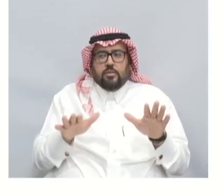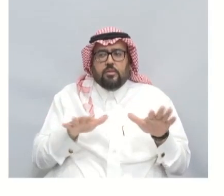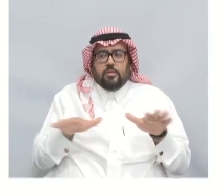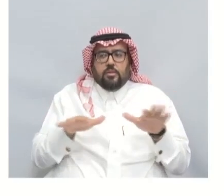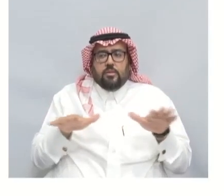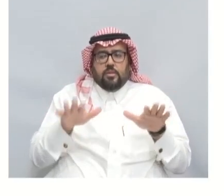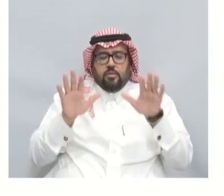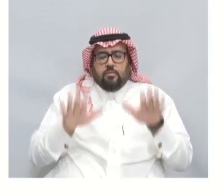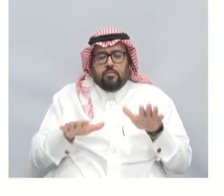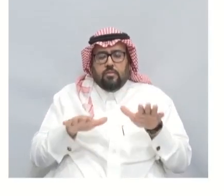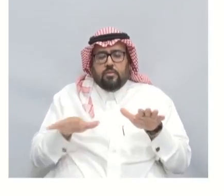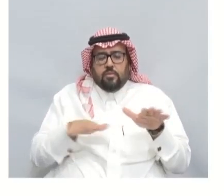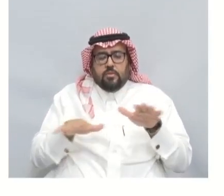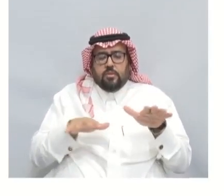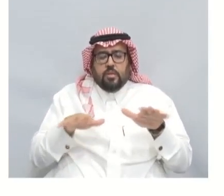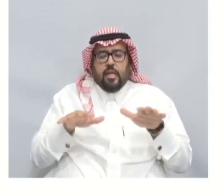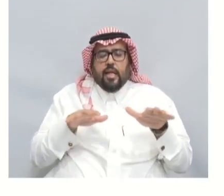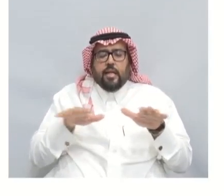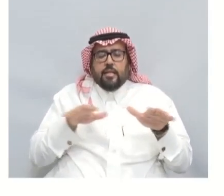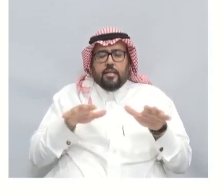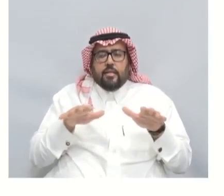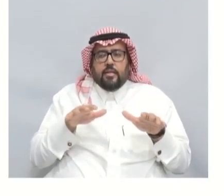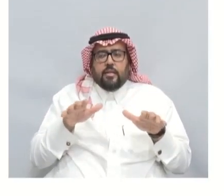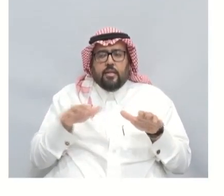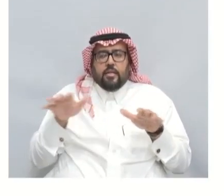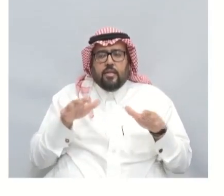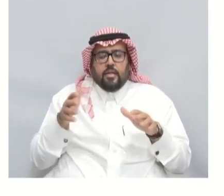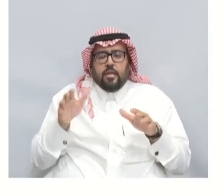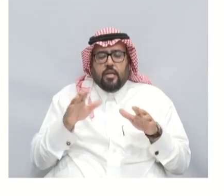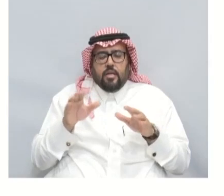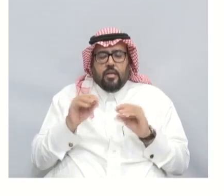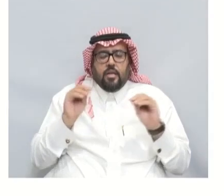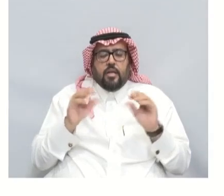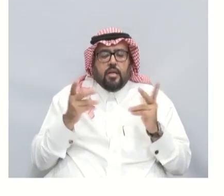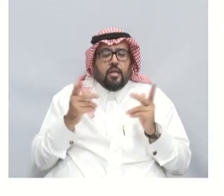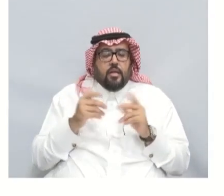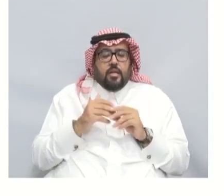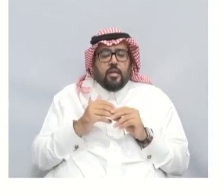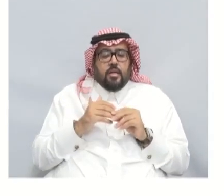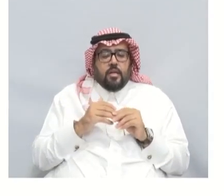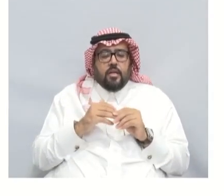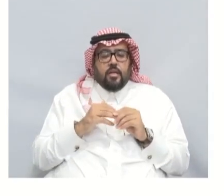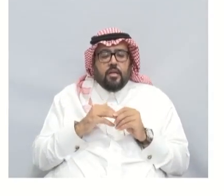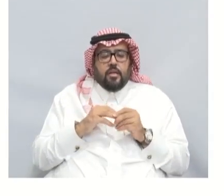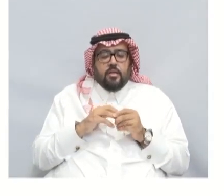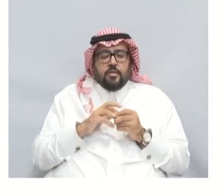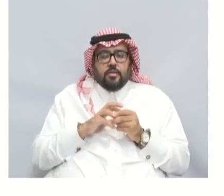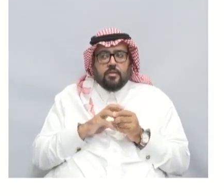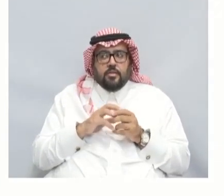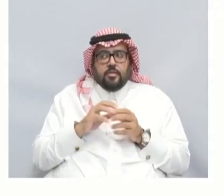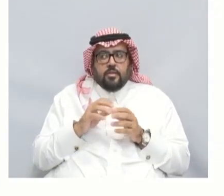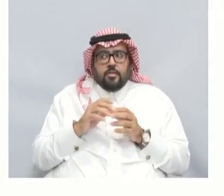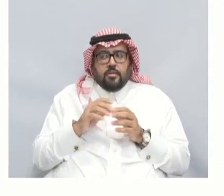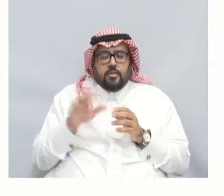لكن لا تعود إلى وضعها الأصلي، فهي تقوم بعملية الحركة اهتزازية حول موضعها. إذا الارتداد المرن مرتبط